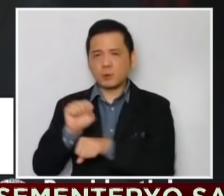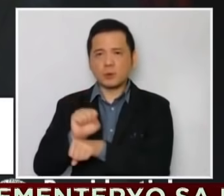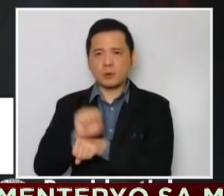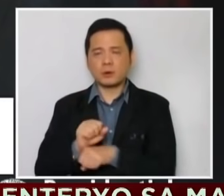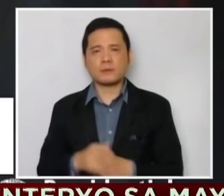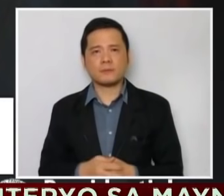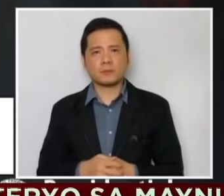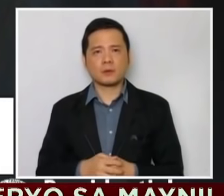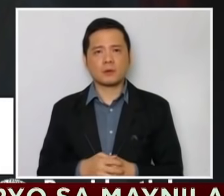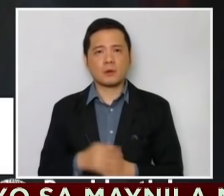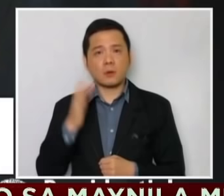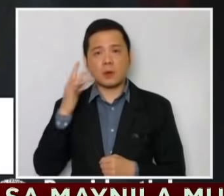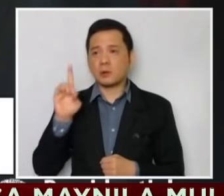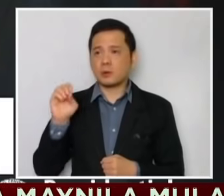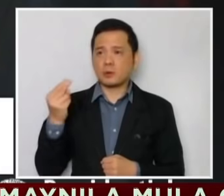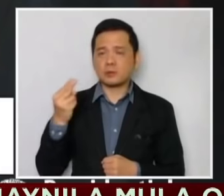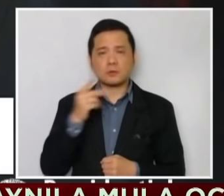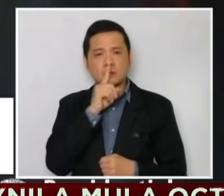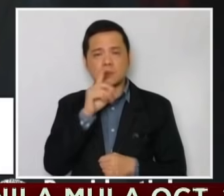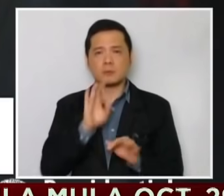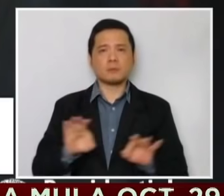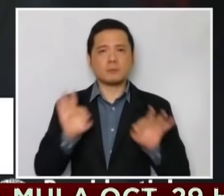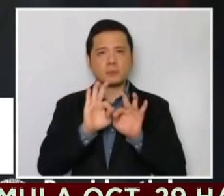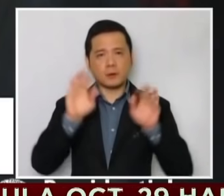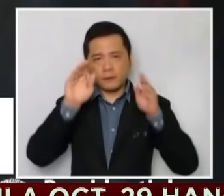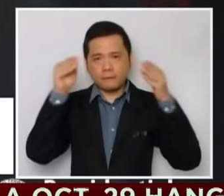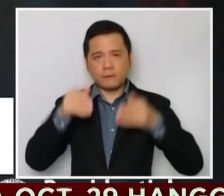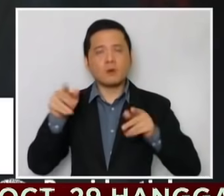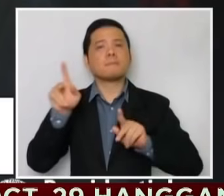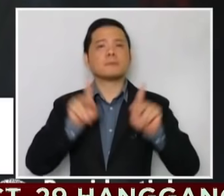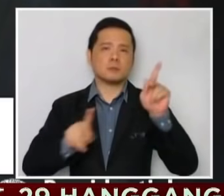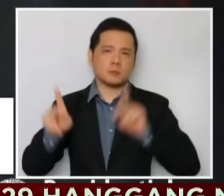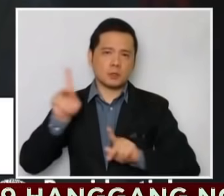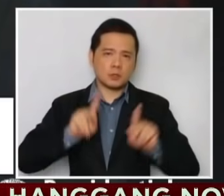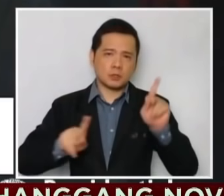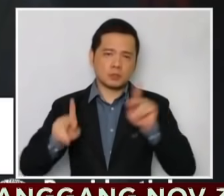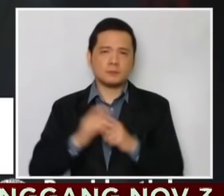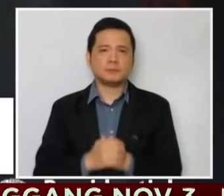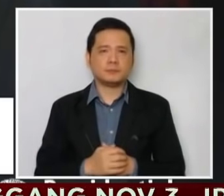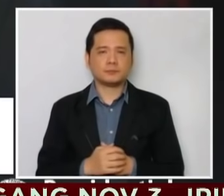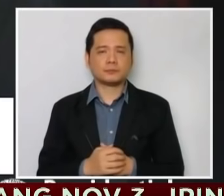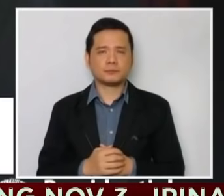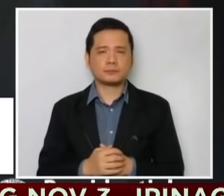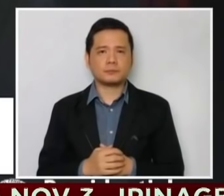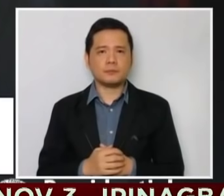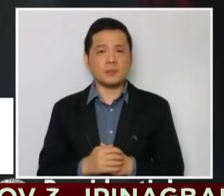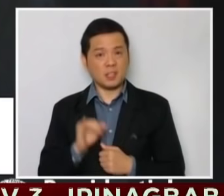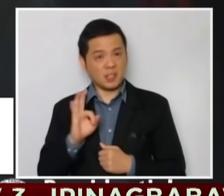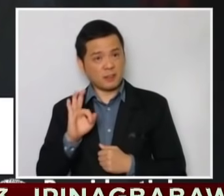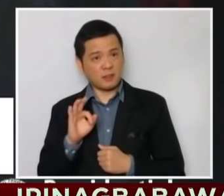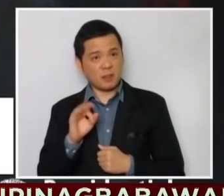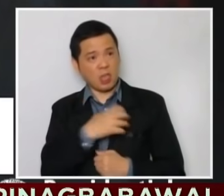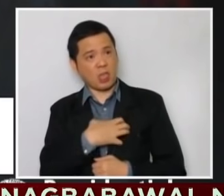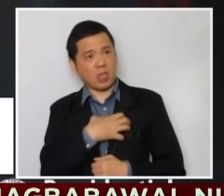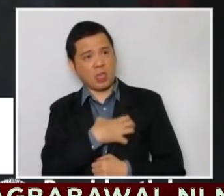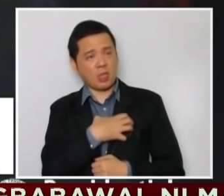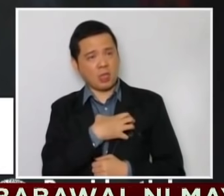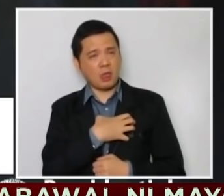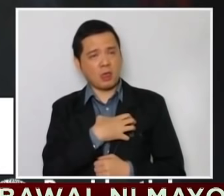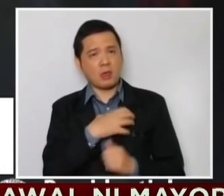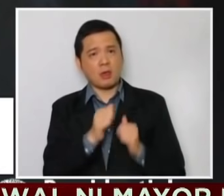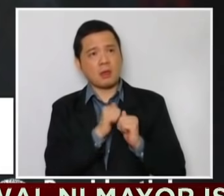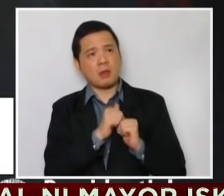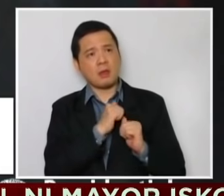tao ng DOH, and then they were being demonized na parang tayo nagpa-plunder. And then ngayon nakita nila sir yung sense of pride